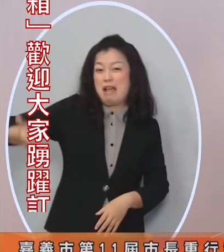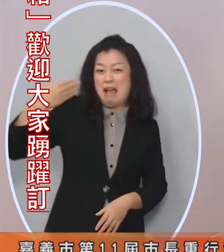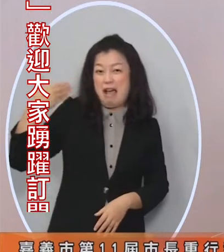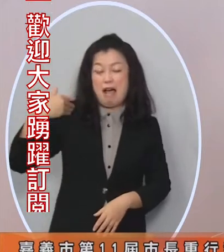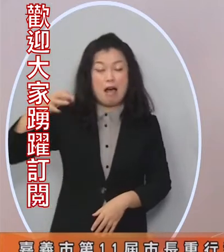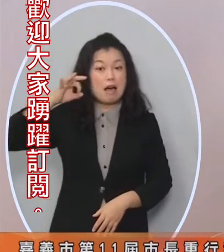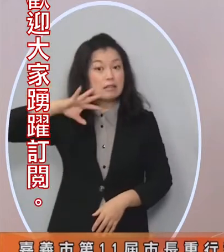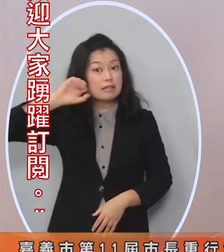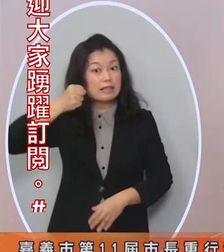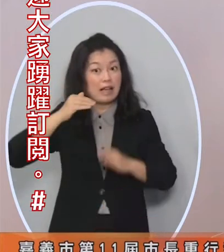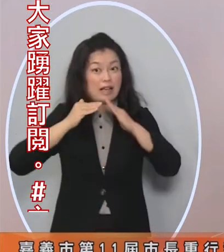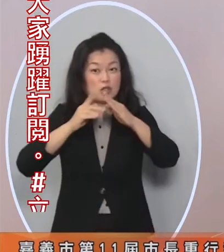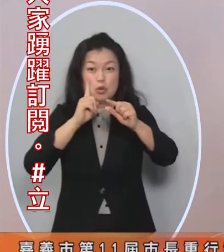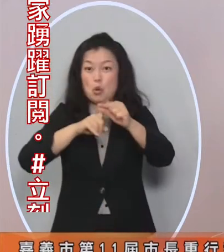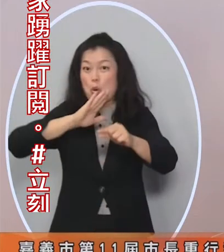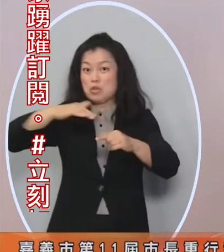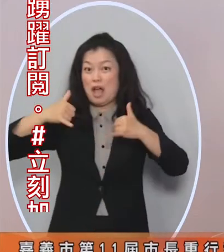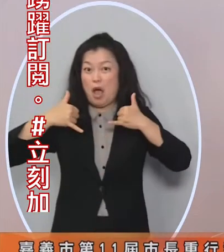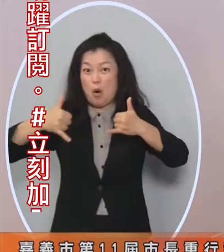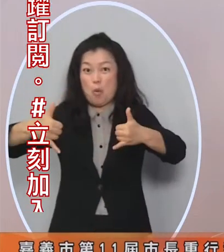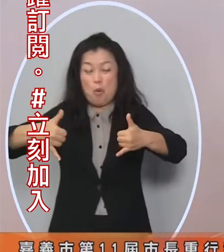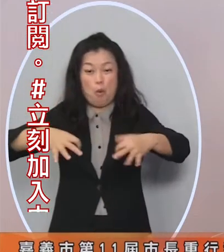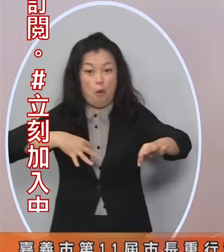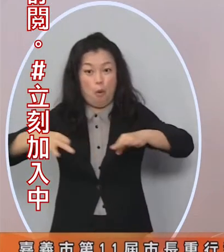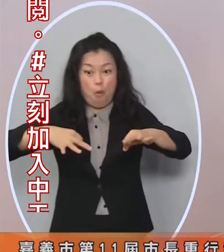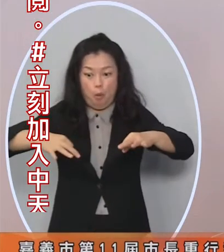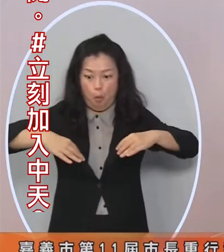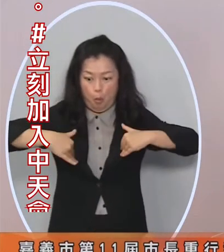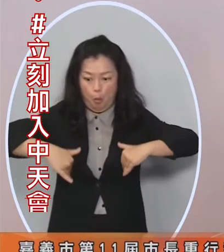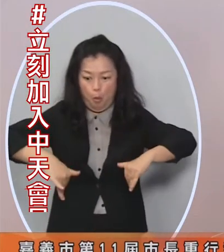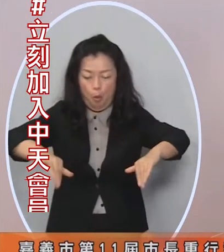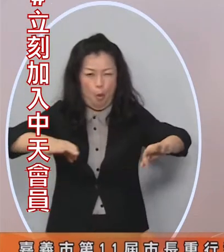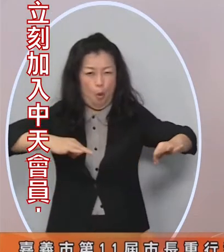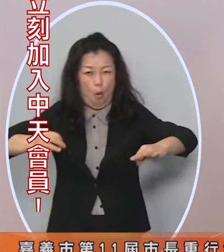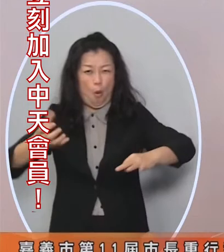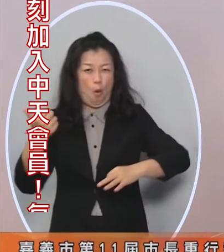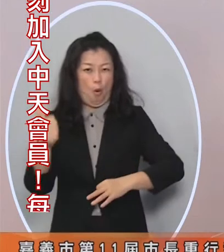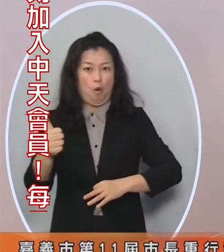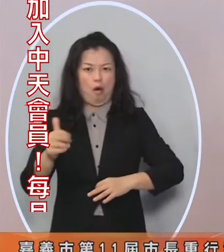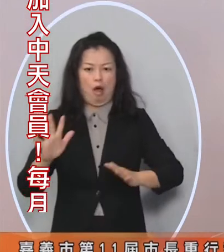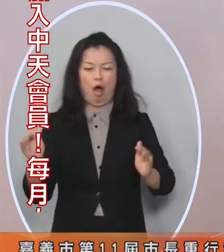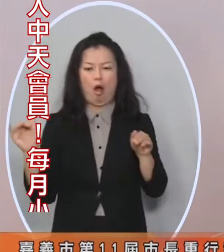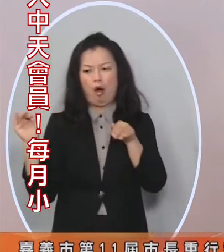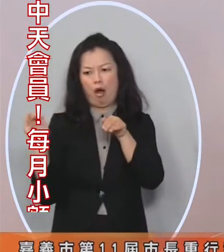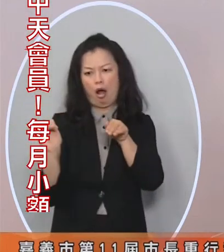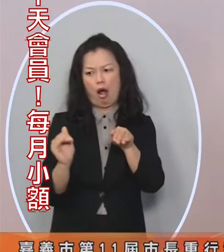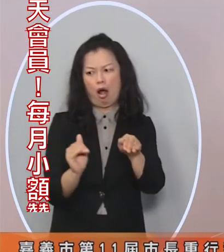济繁荣的中山路商圈，现在没落成如此不堪。